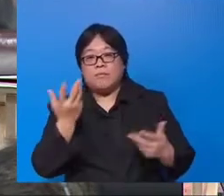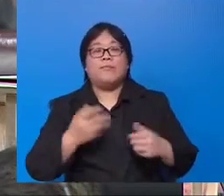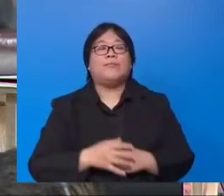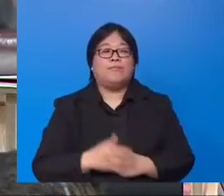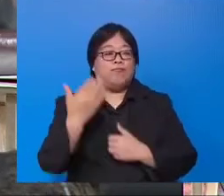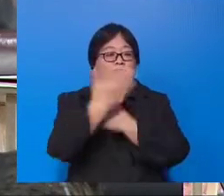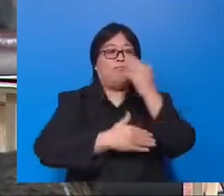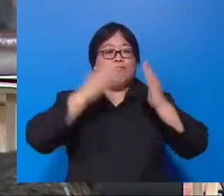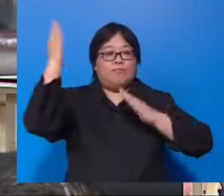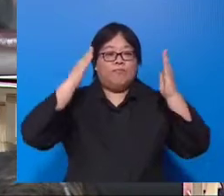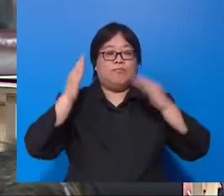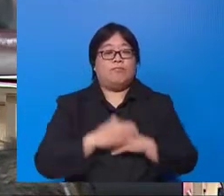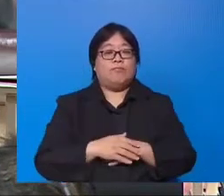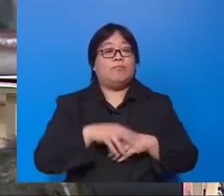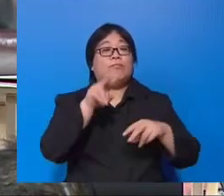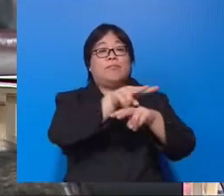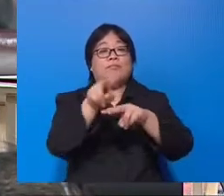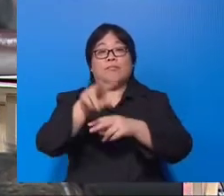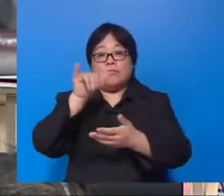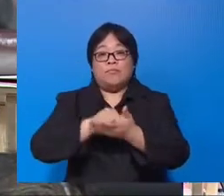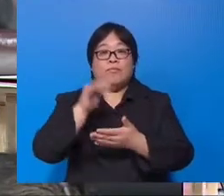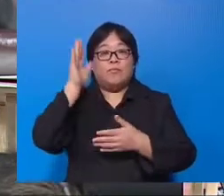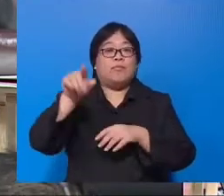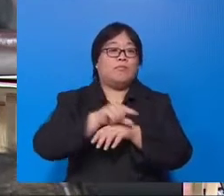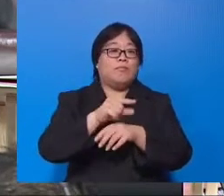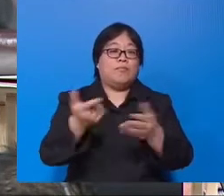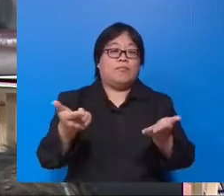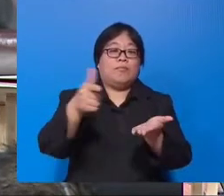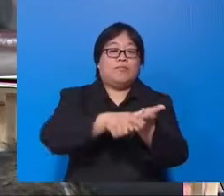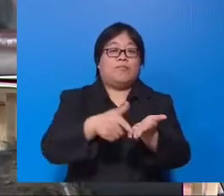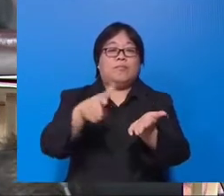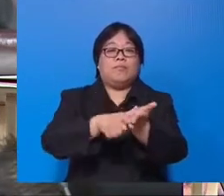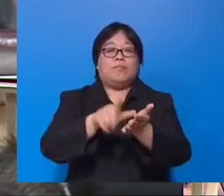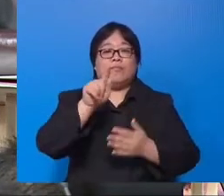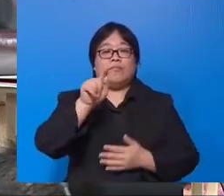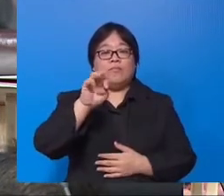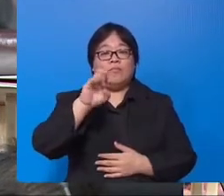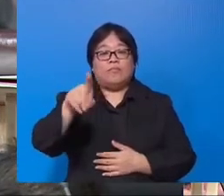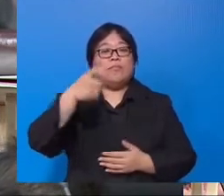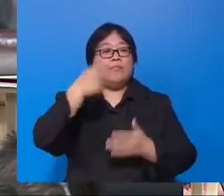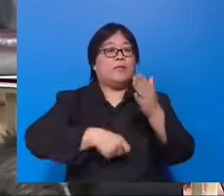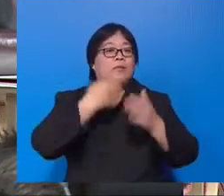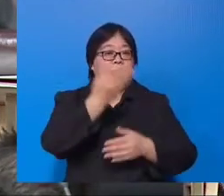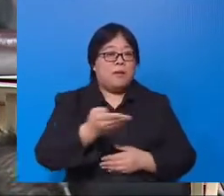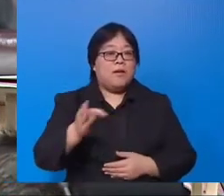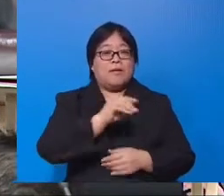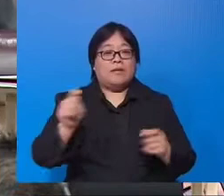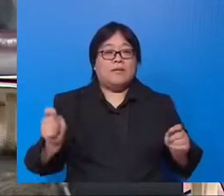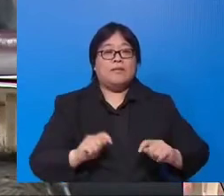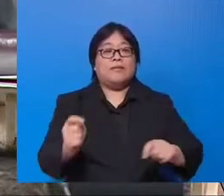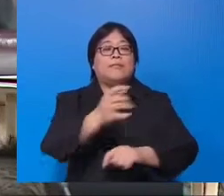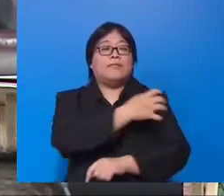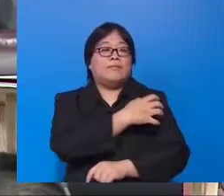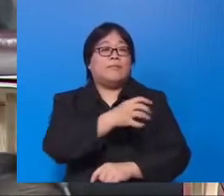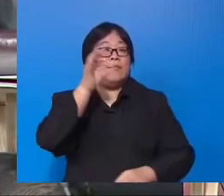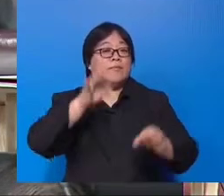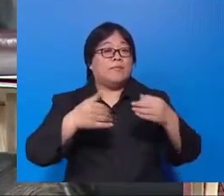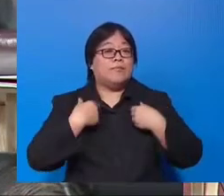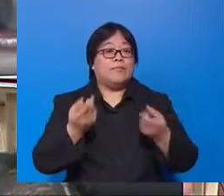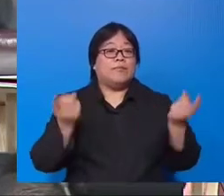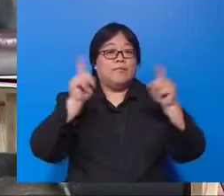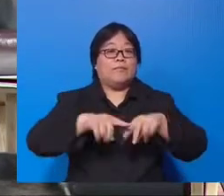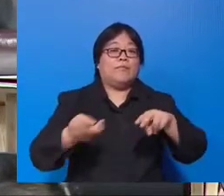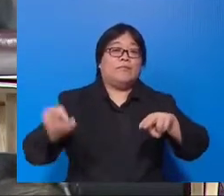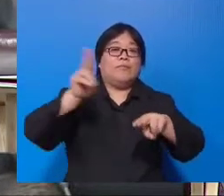negara hasil pemantauan itu akan digunakan sebagai laporan keren harga barang dan tindakan pokosan setirnya